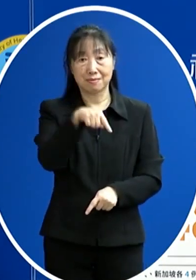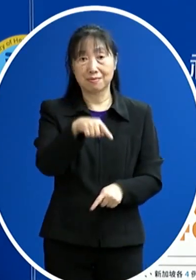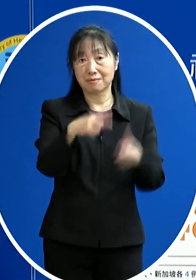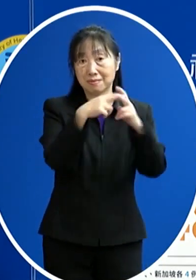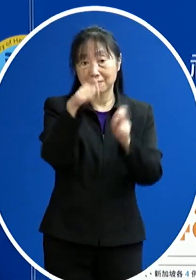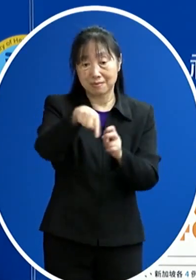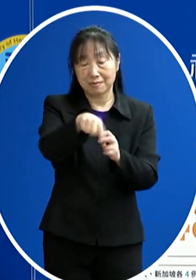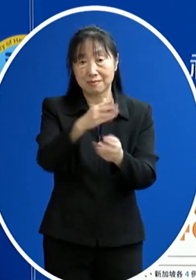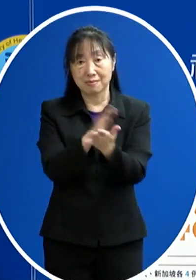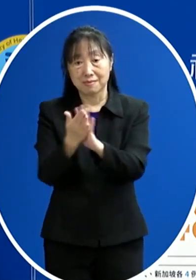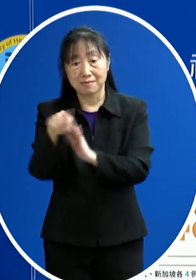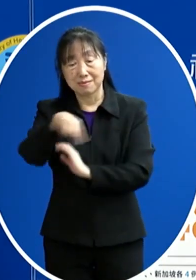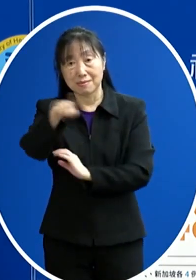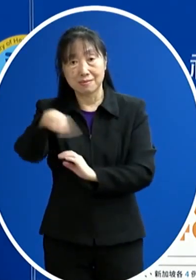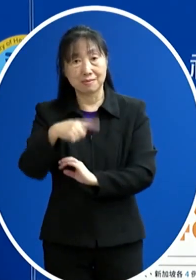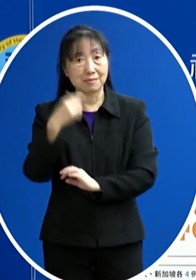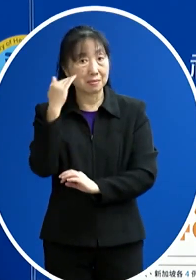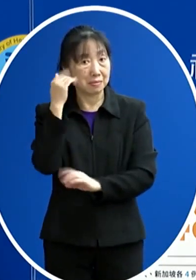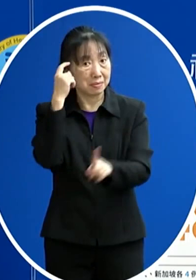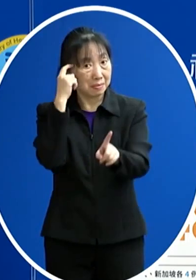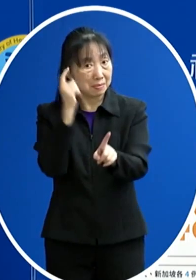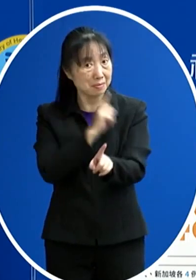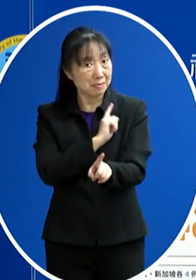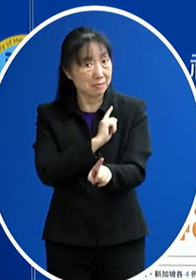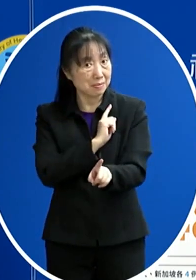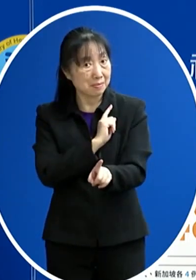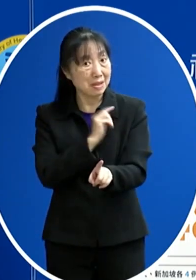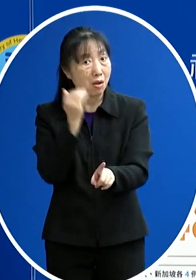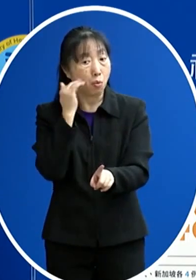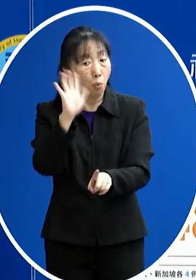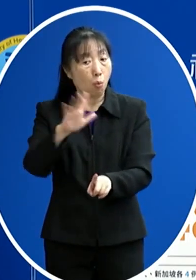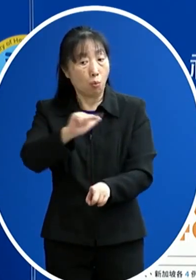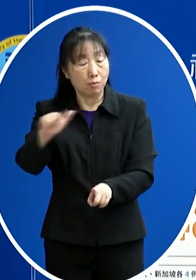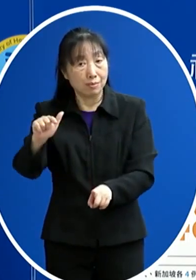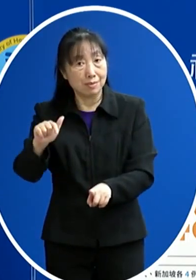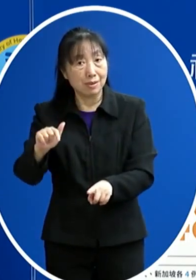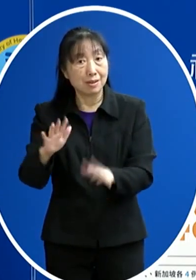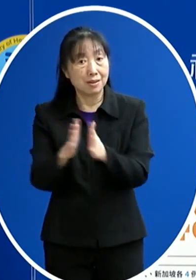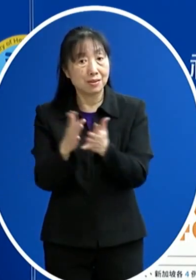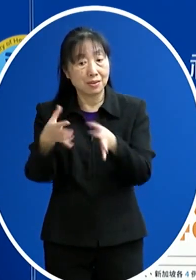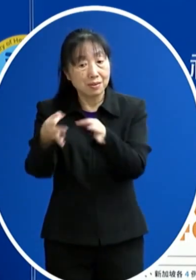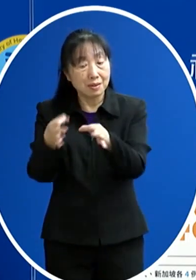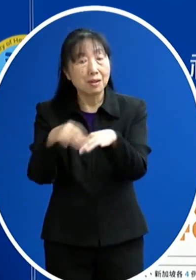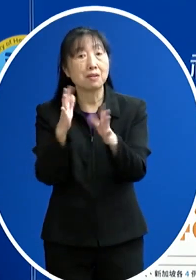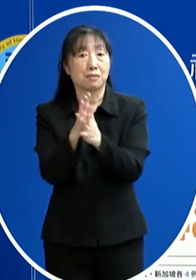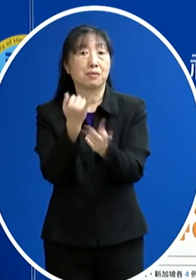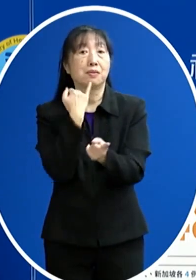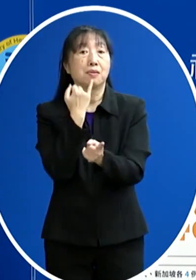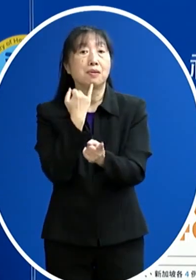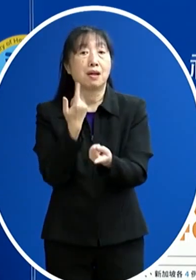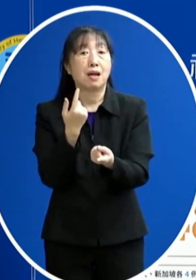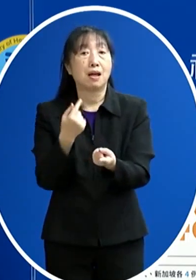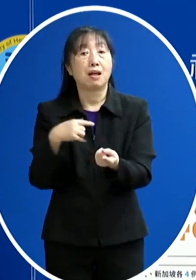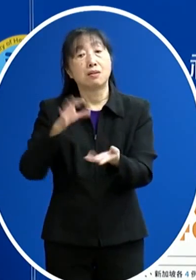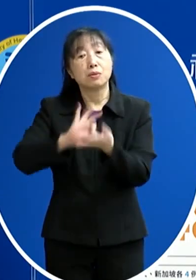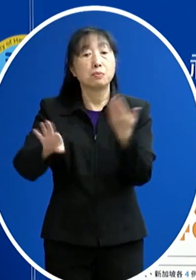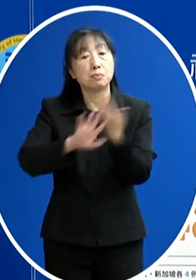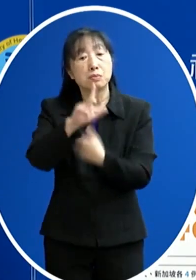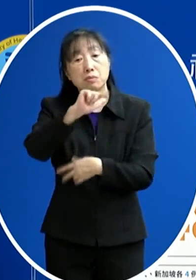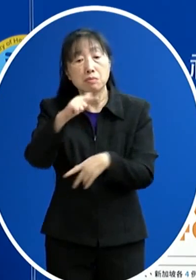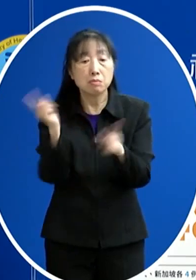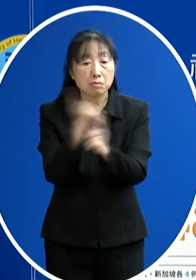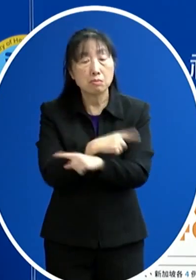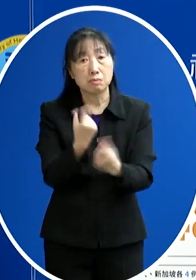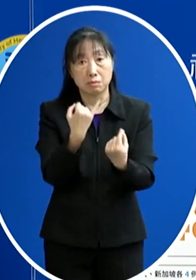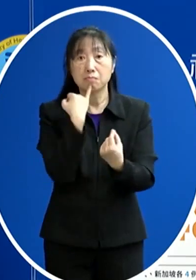实您也可以去想一想，有一些您的创意的产品、创意的商品也可以当做把杯的，这个也可以去啊做